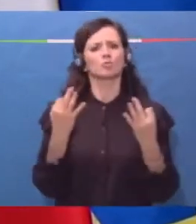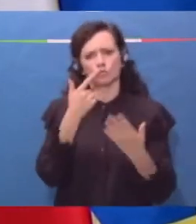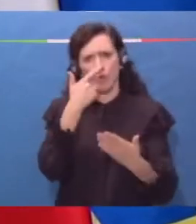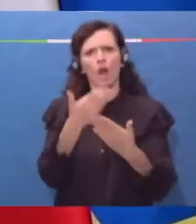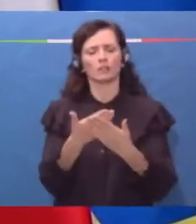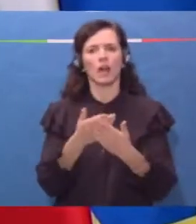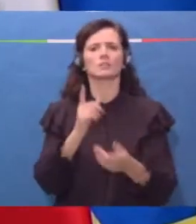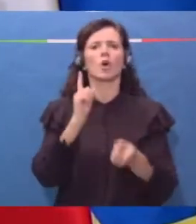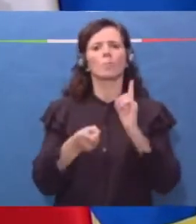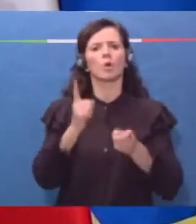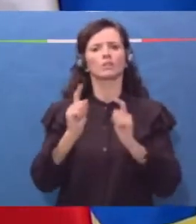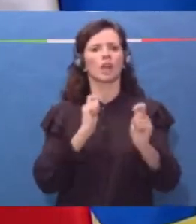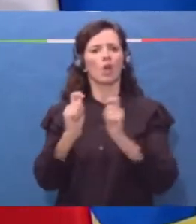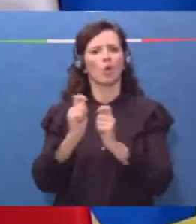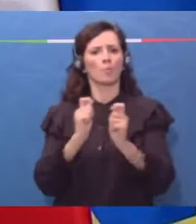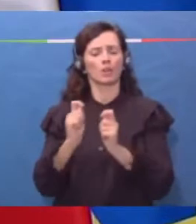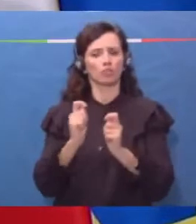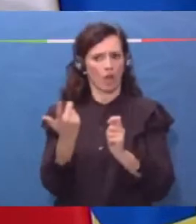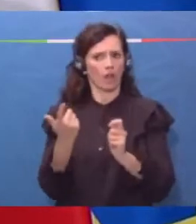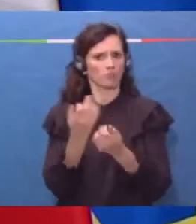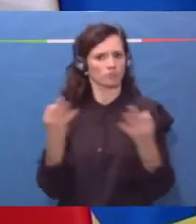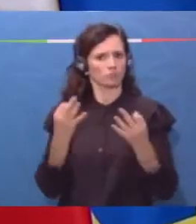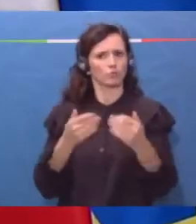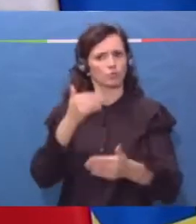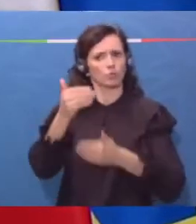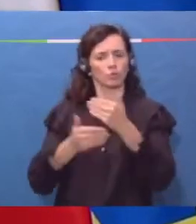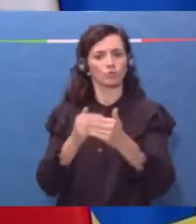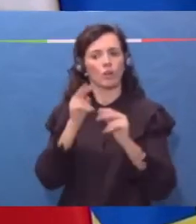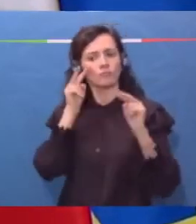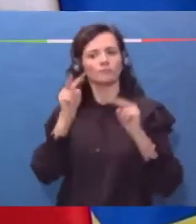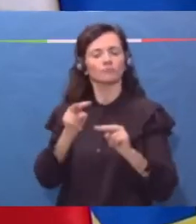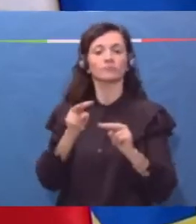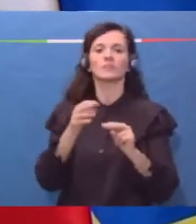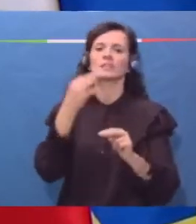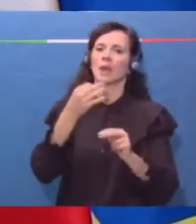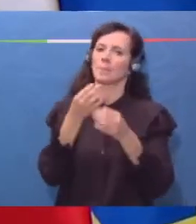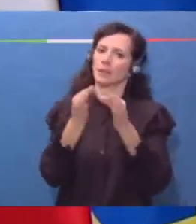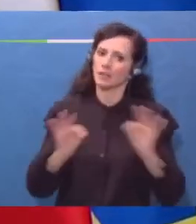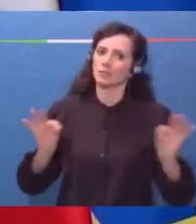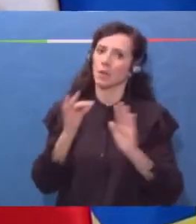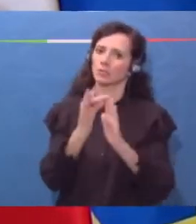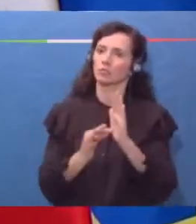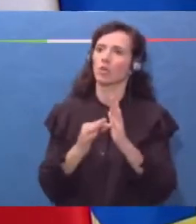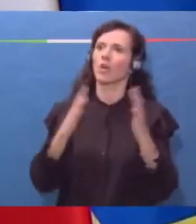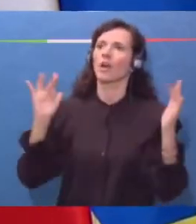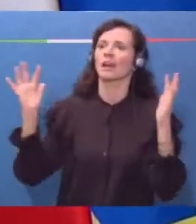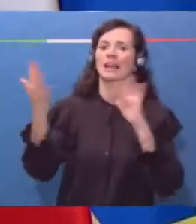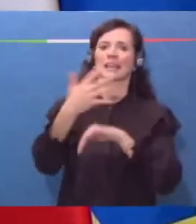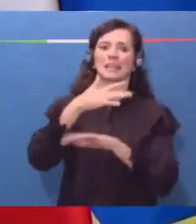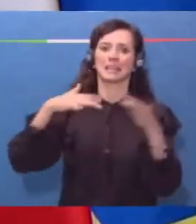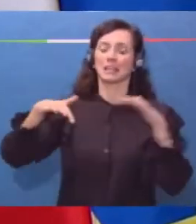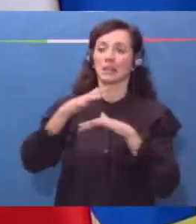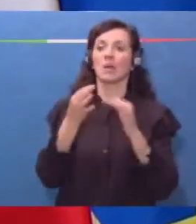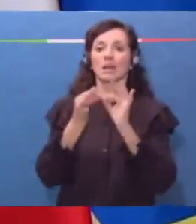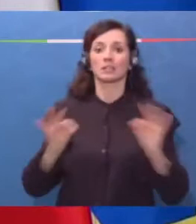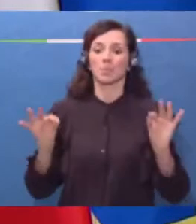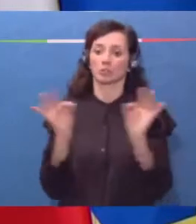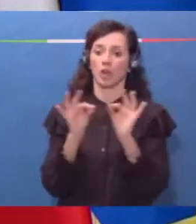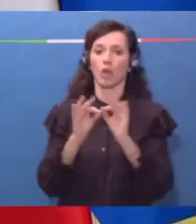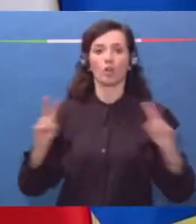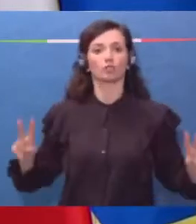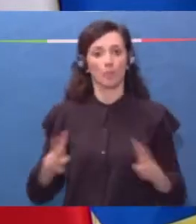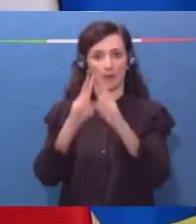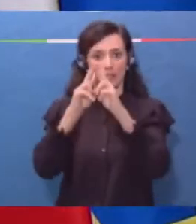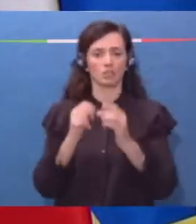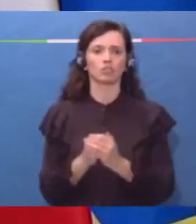politica commerciale, che tenga conto dell'esigenza climatica e del rispetto degli accordi di Parigi. Sul piano della